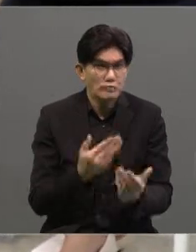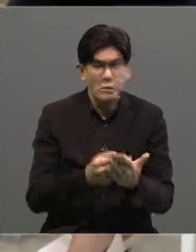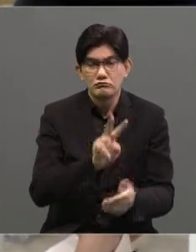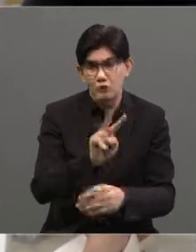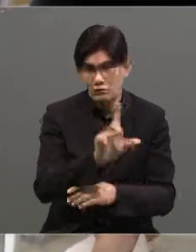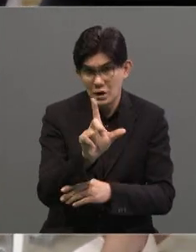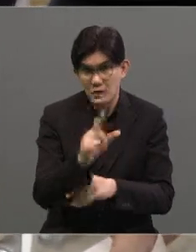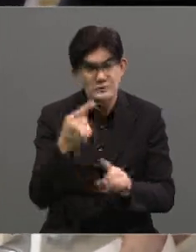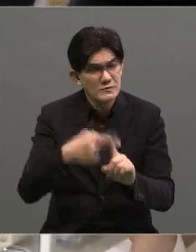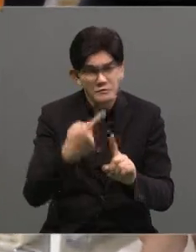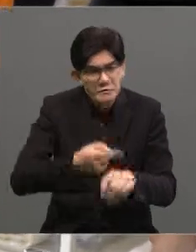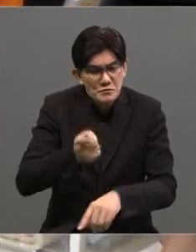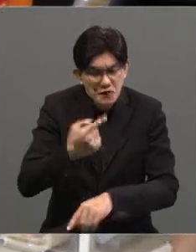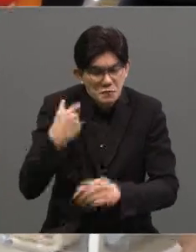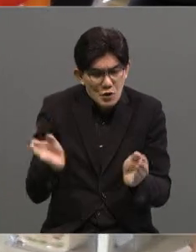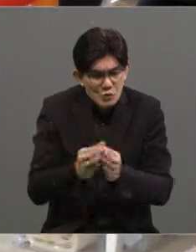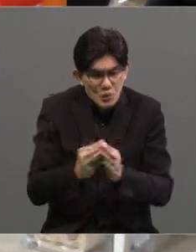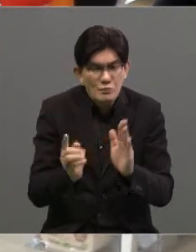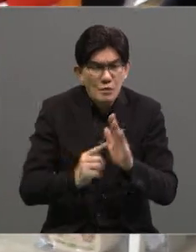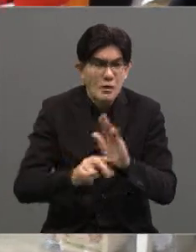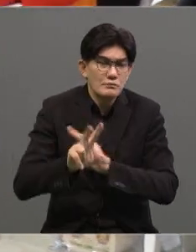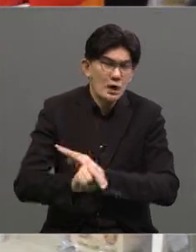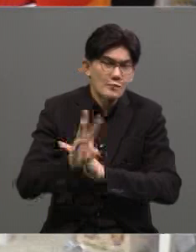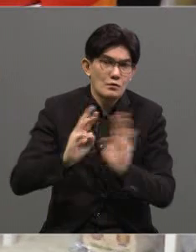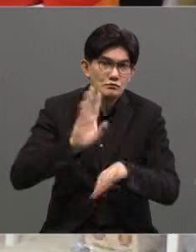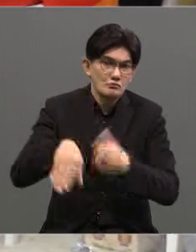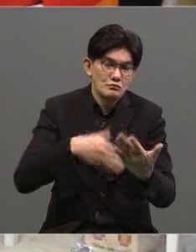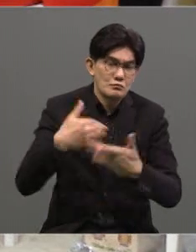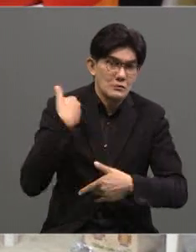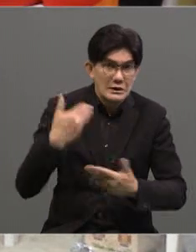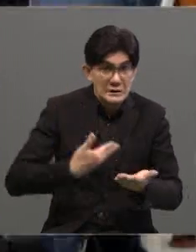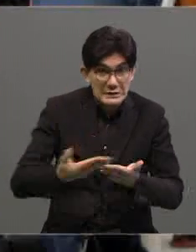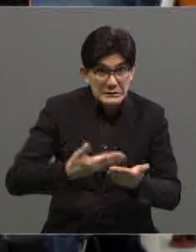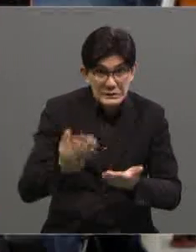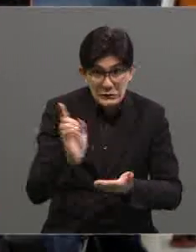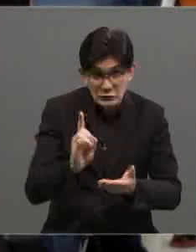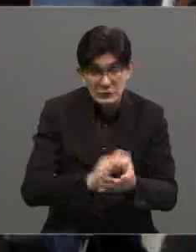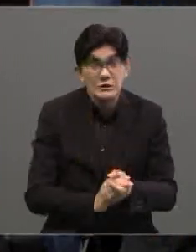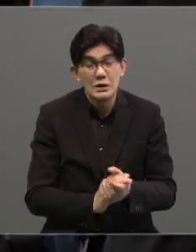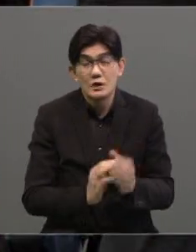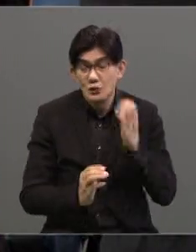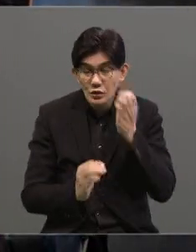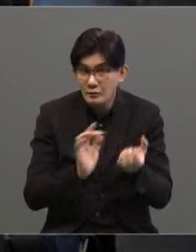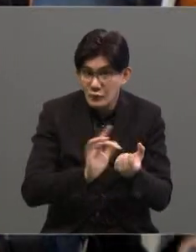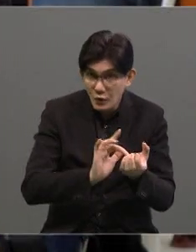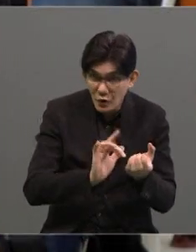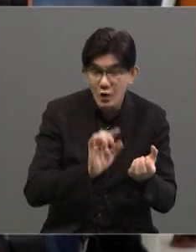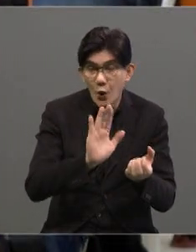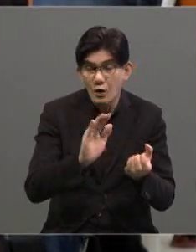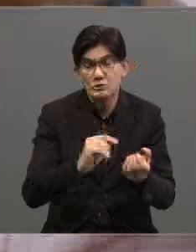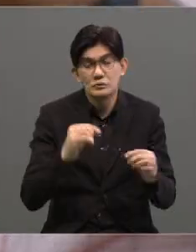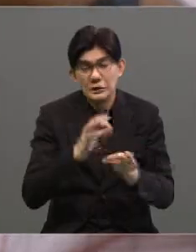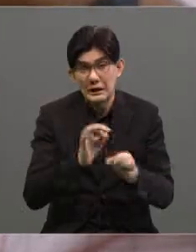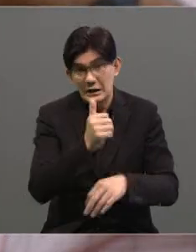ล้านบาททุกเดือนรวม36ครั้งนะคะสามารถซื้อผ่านช่องทางโมบายแอปพลิเคชัน GHB